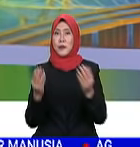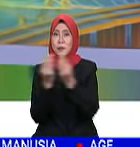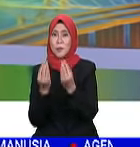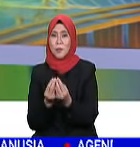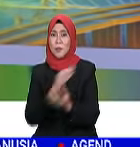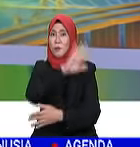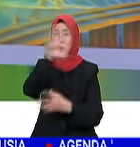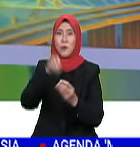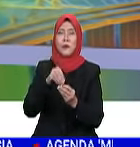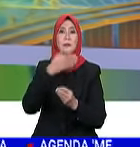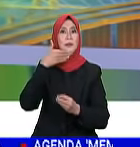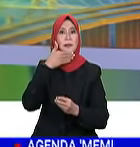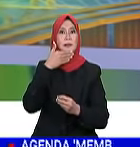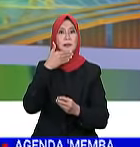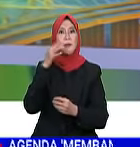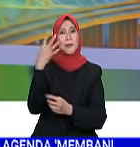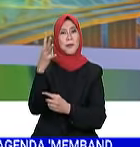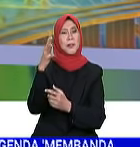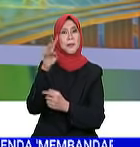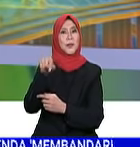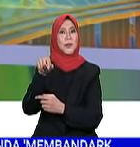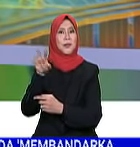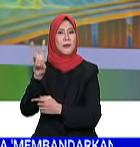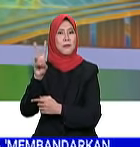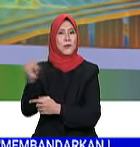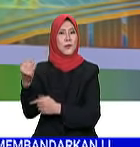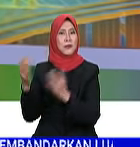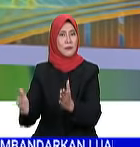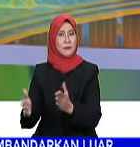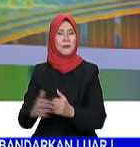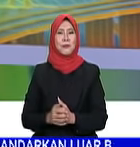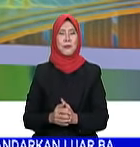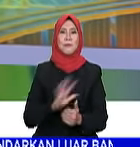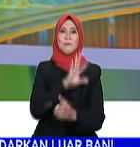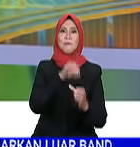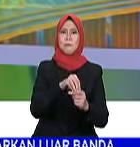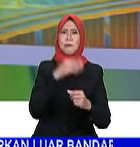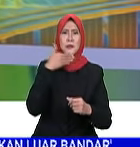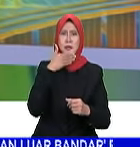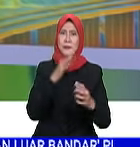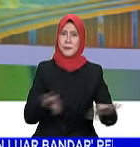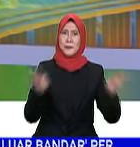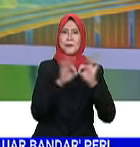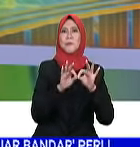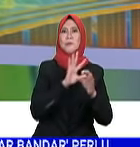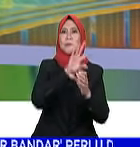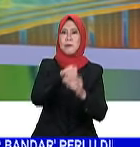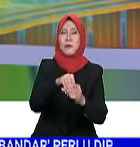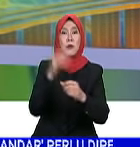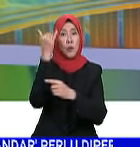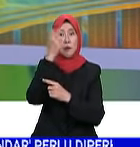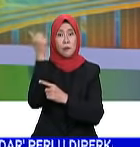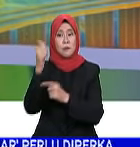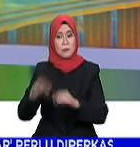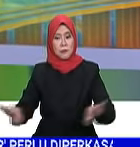jumlah keseluruhan belia ketika ini, 14.6 juta orang. Penglibatan belia penting kerana golongan itu dikenalpasti sebagai kelompok